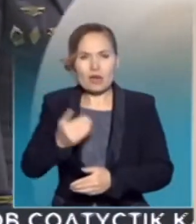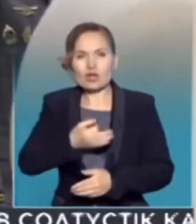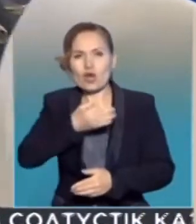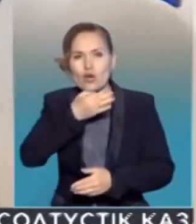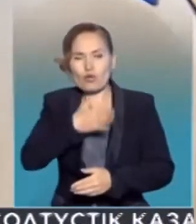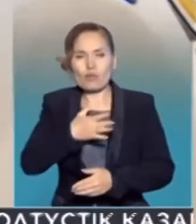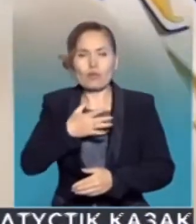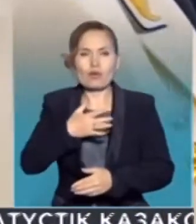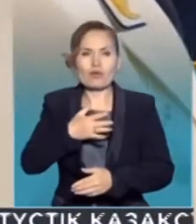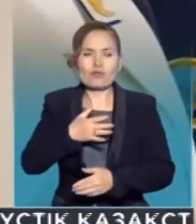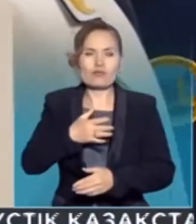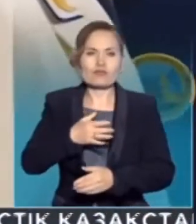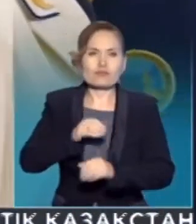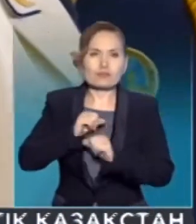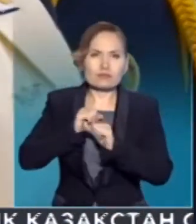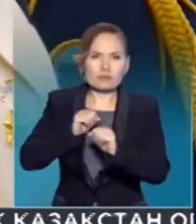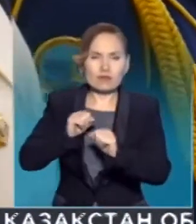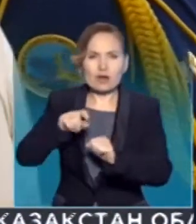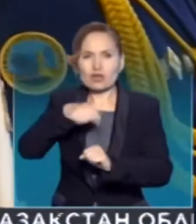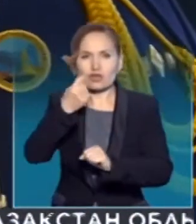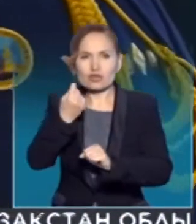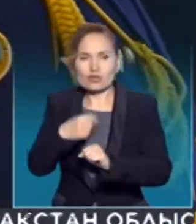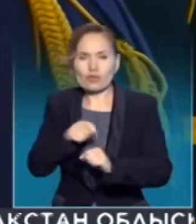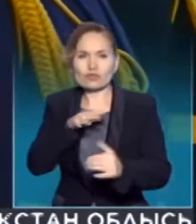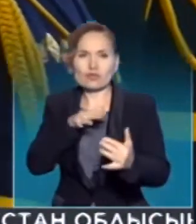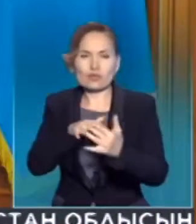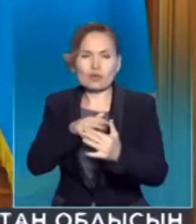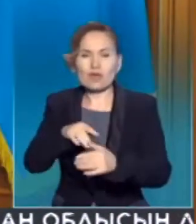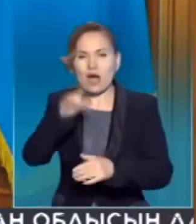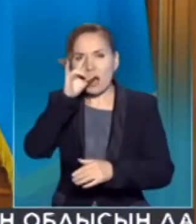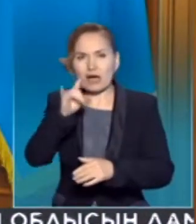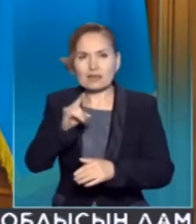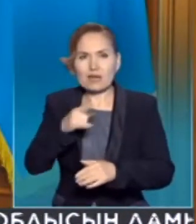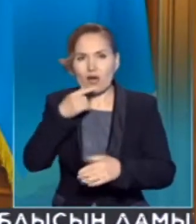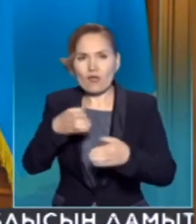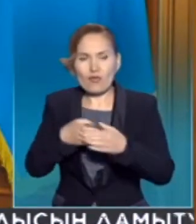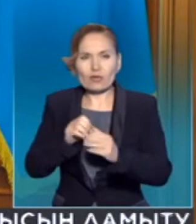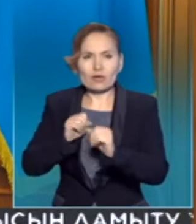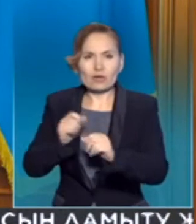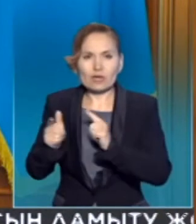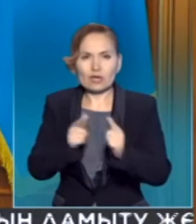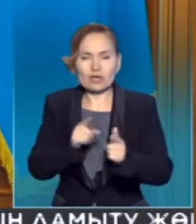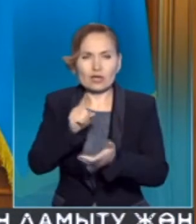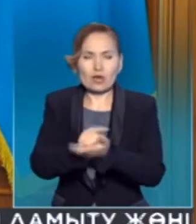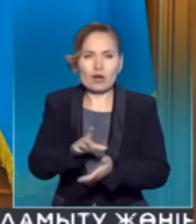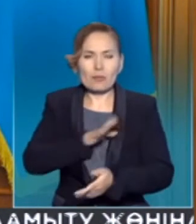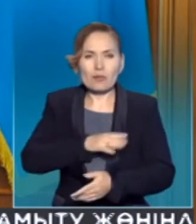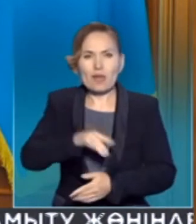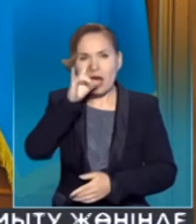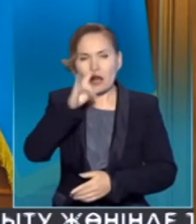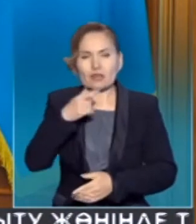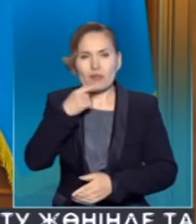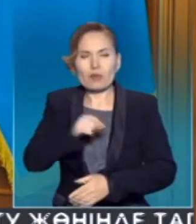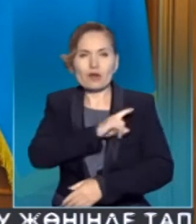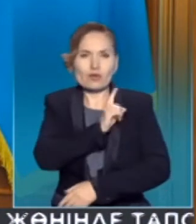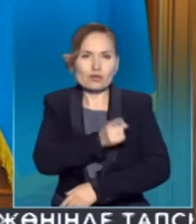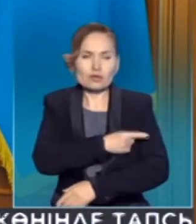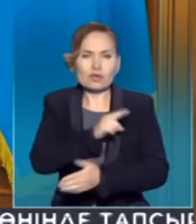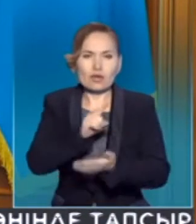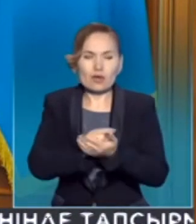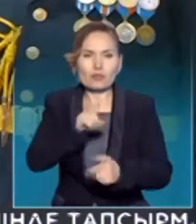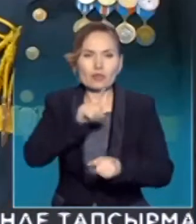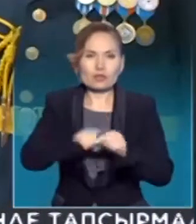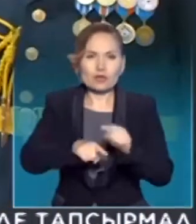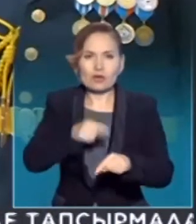келген қатерге тойтарыс беруге дайын болуға тиіс. Сарбаздарымыздың жауынгерлік рухы биік,